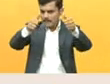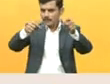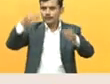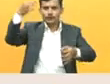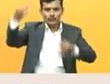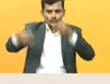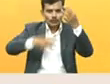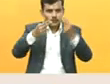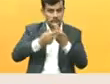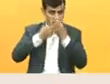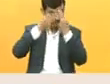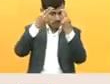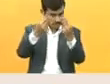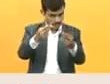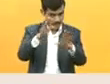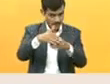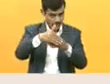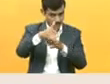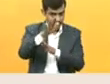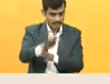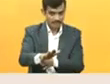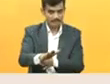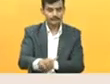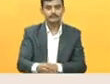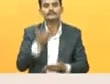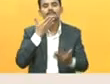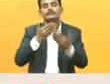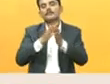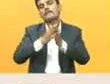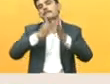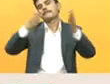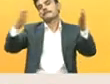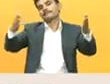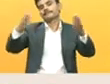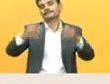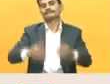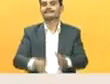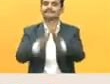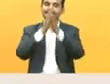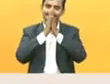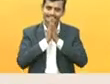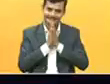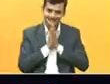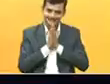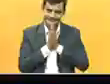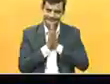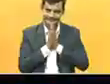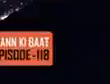नई गाथाओं के साथ। बहुत बहुत धन्यवाद। नमस्कार।